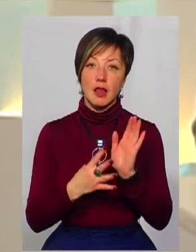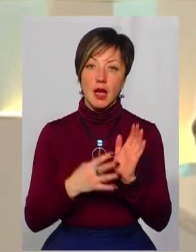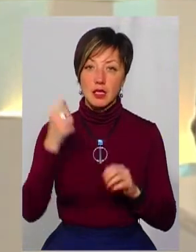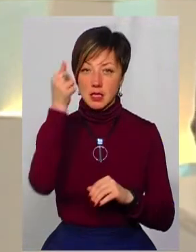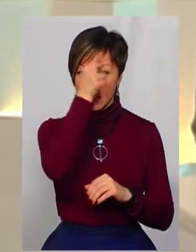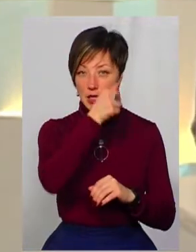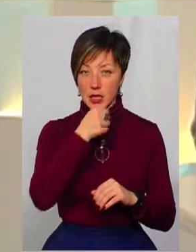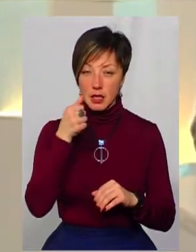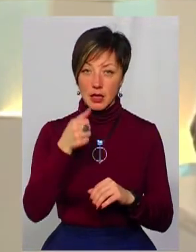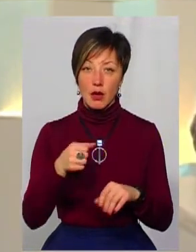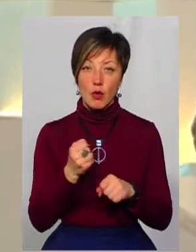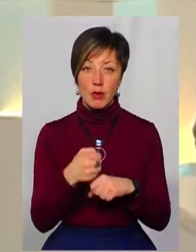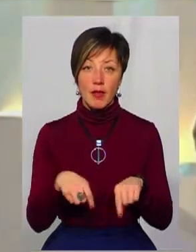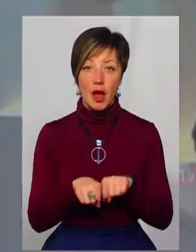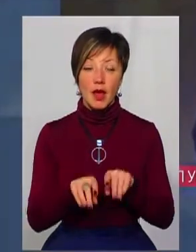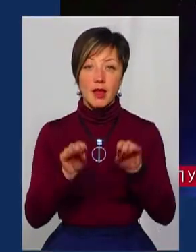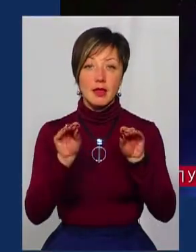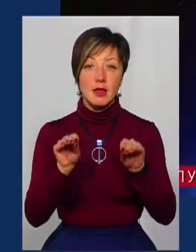2015-2019 рік наводяться такі дані.